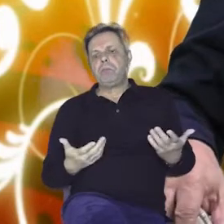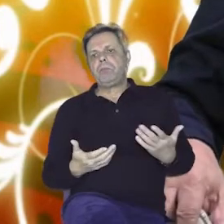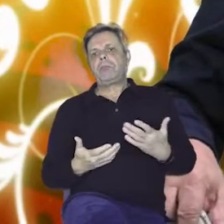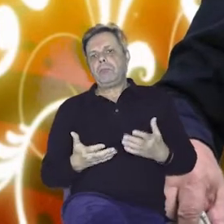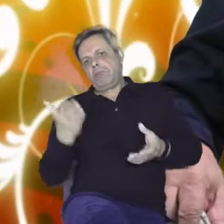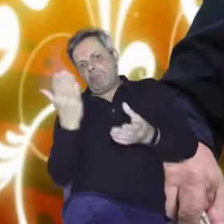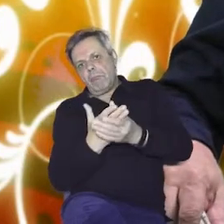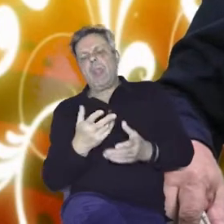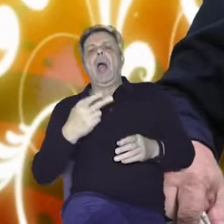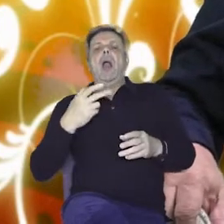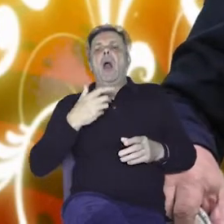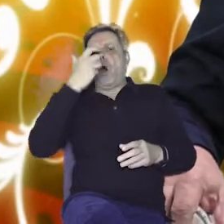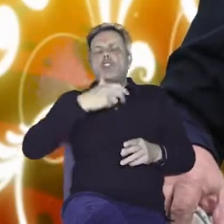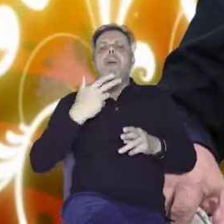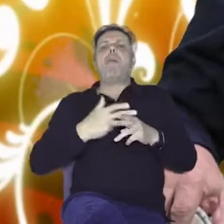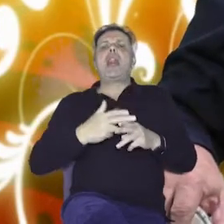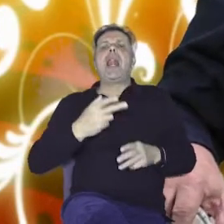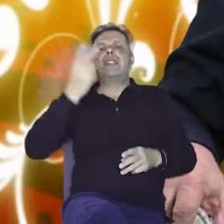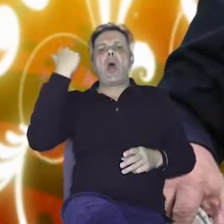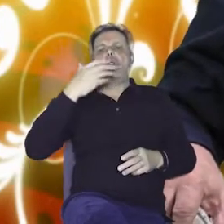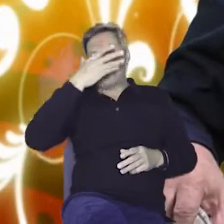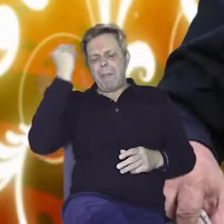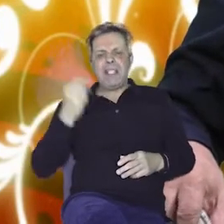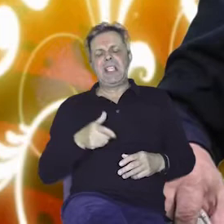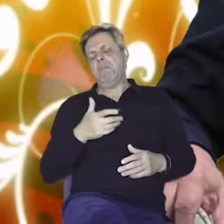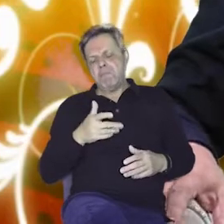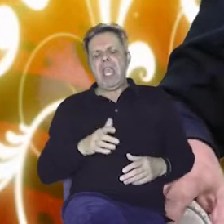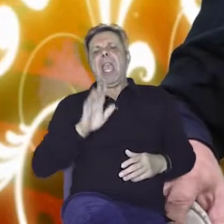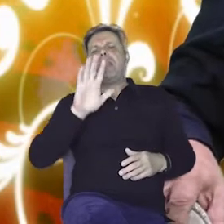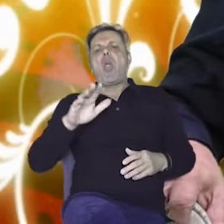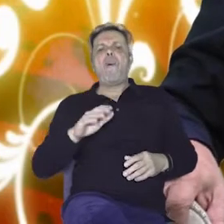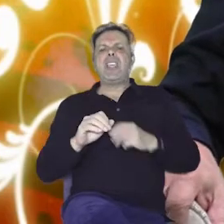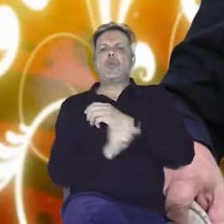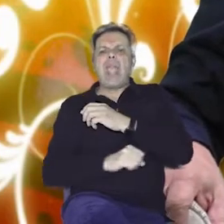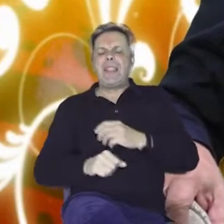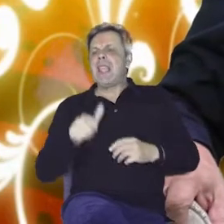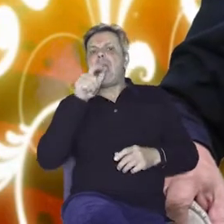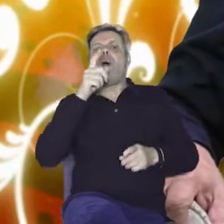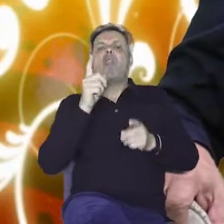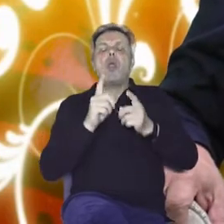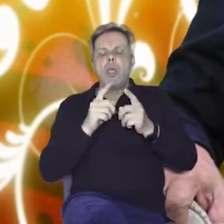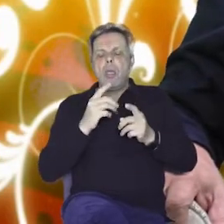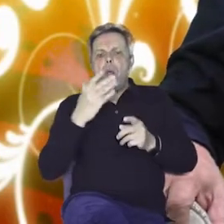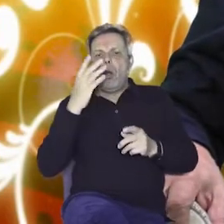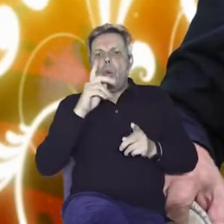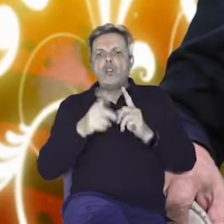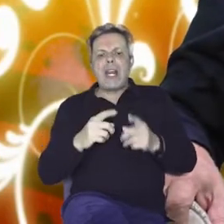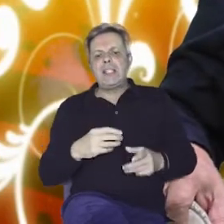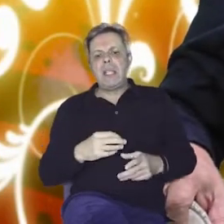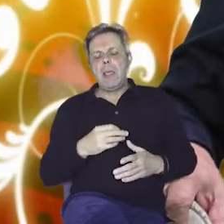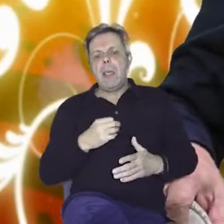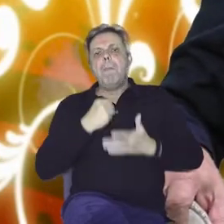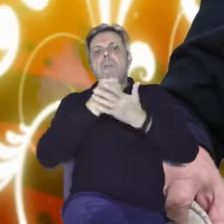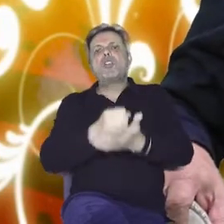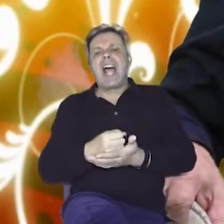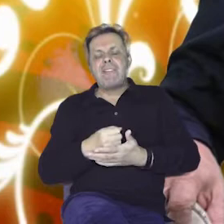osobe oboljele od demencije. I sad njemu njegovi studenti i bivši učenici postavljaju sumnju na dijagnozu